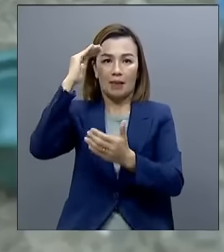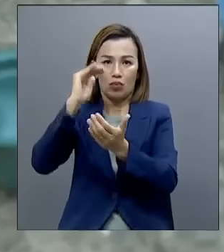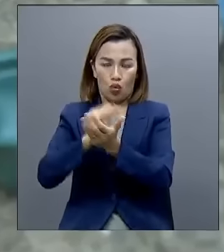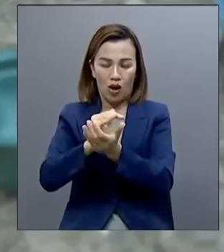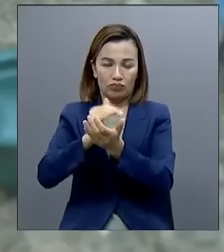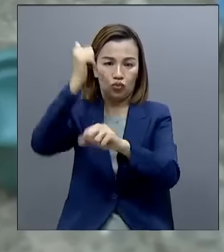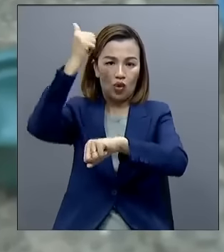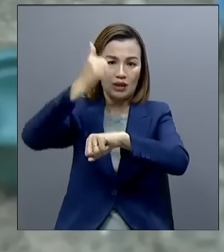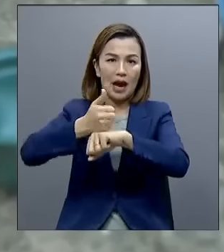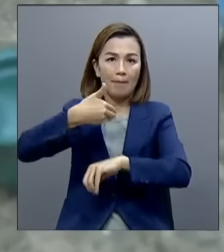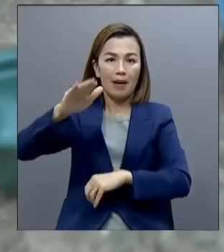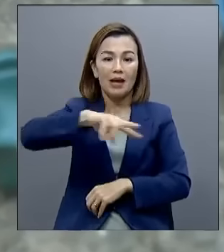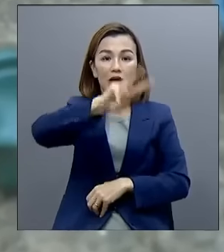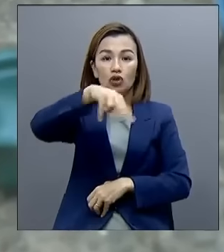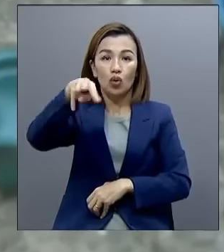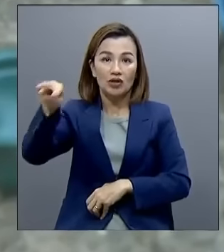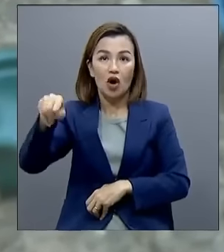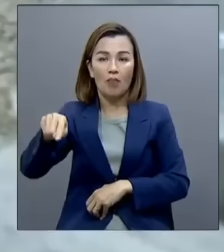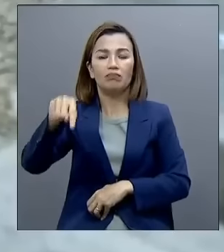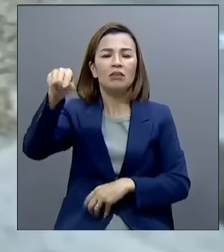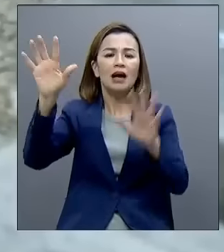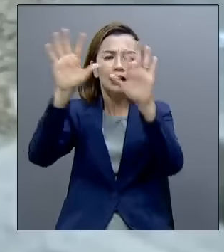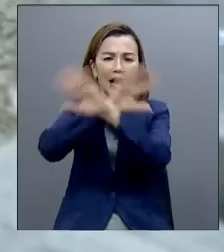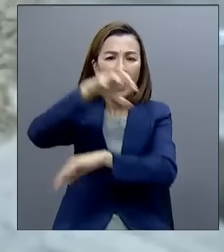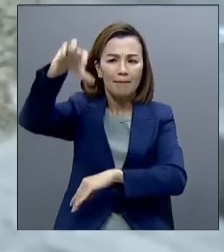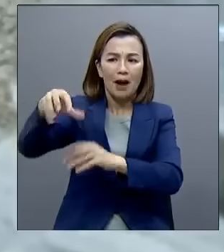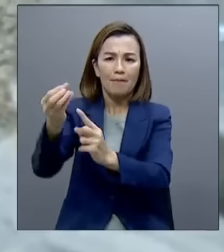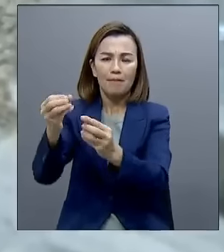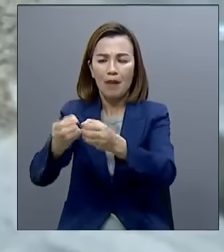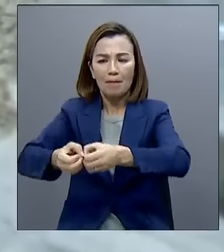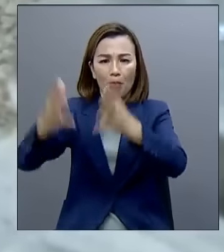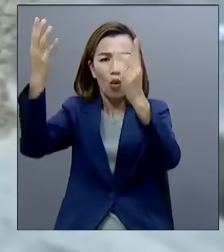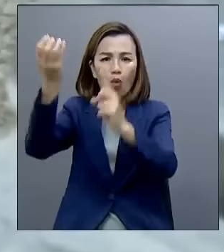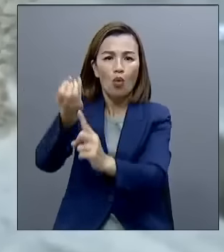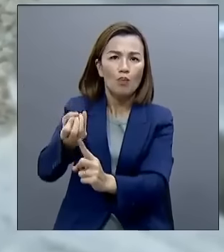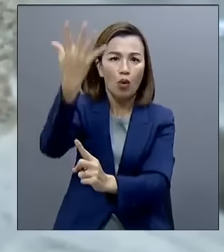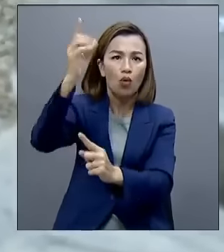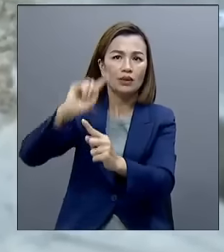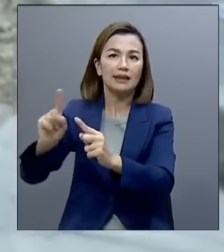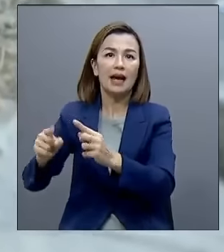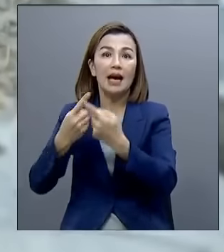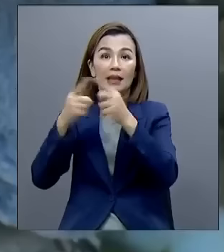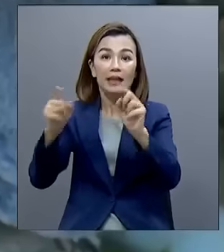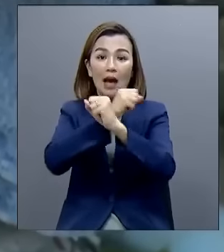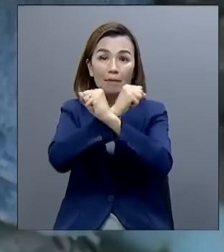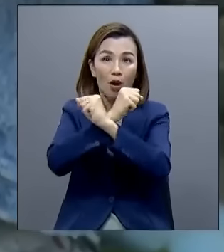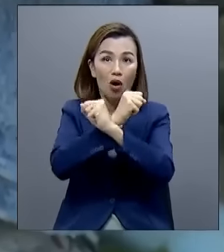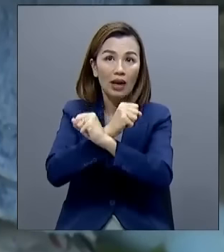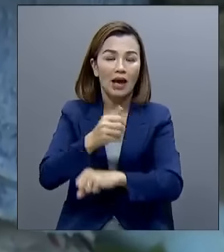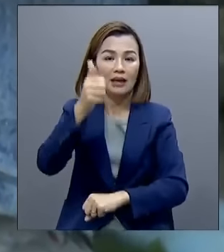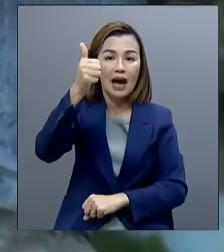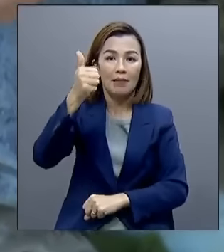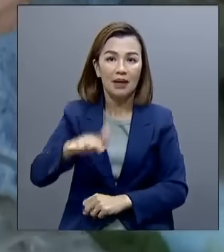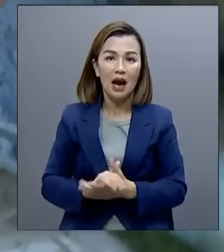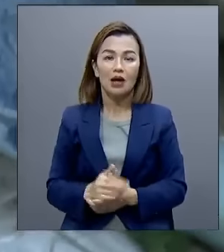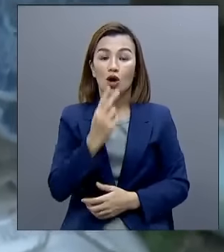ไปตรวจสอบสถานประกอบการในลักษณะเดียวกันแต่การจะปิดช่องโหว่จะทำได้มากน้อยแค่ไหนตอนนี้มีแนวทางมาจ